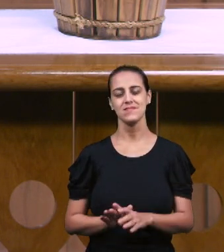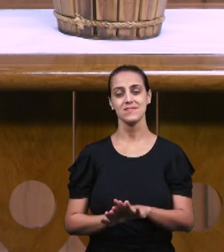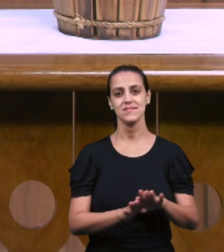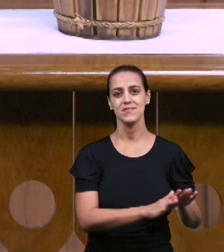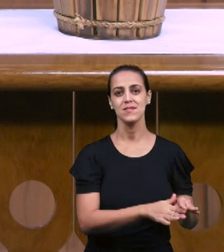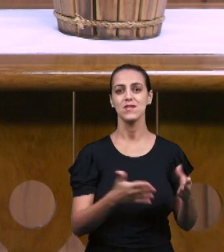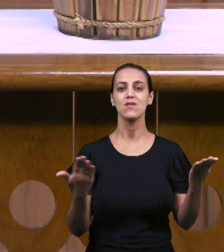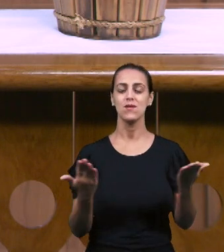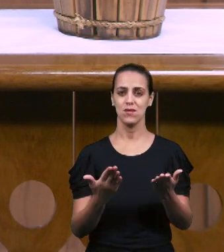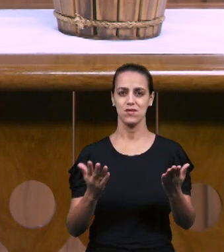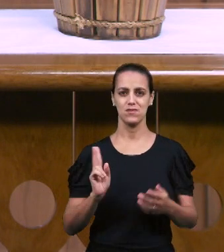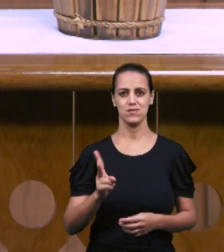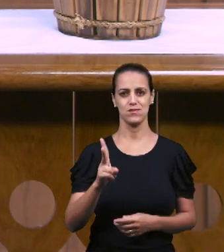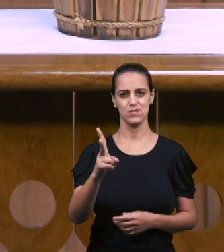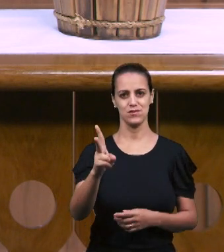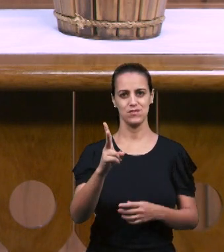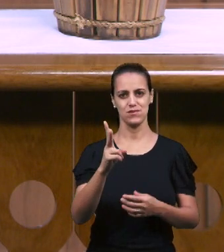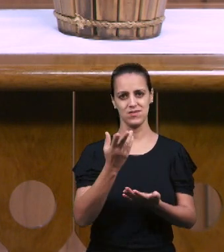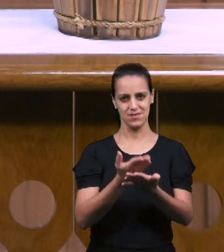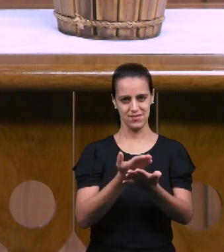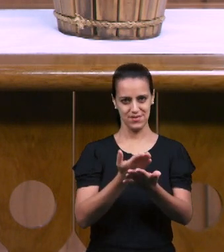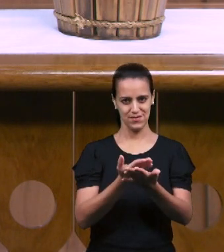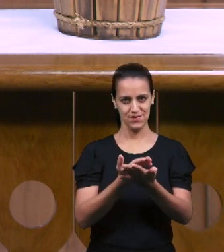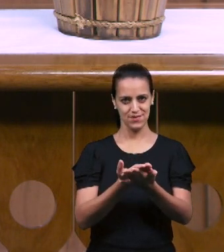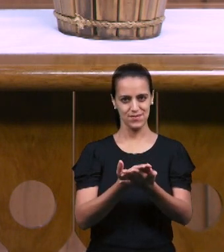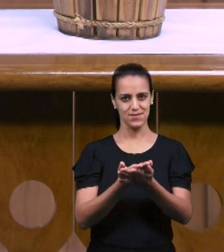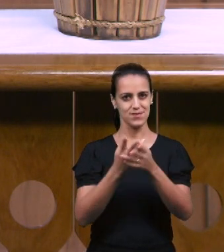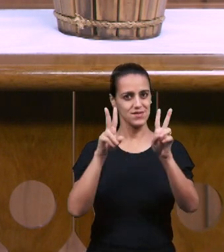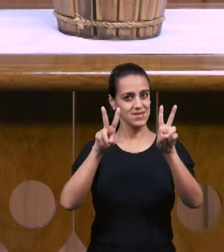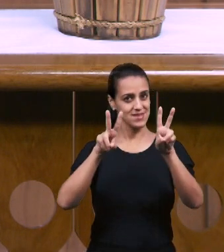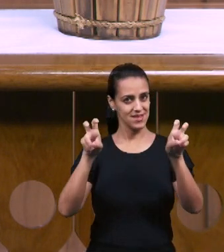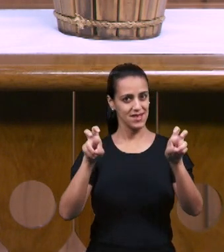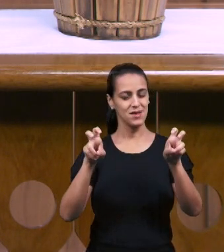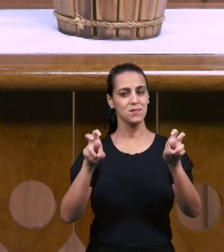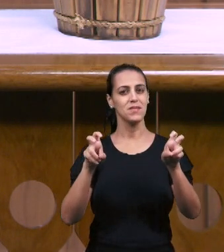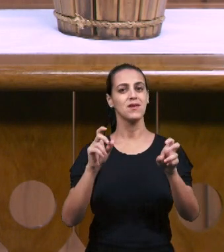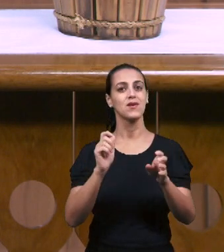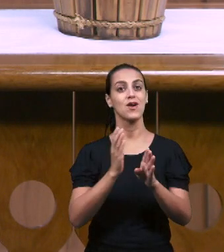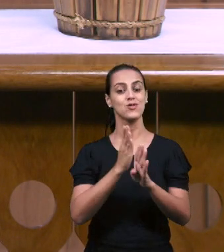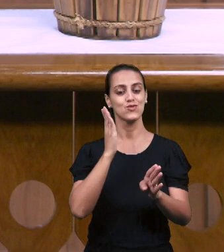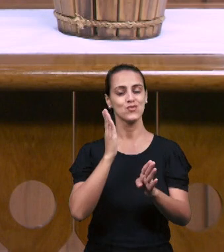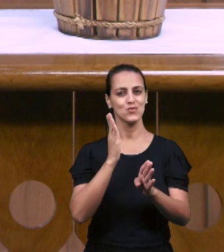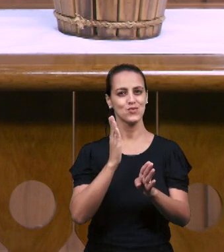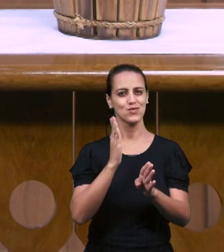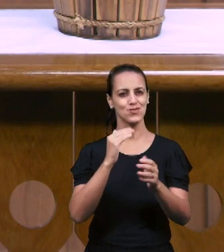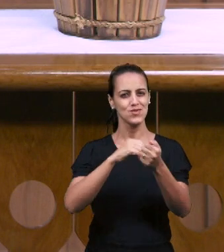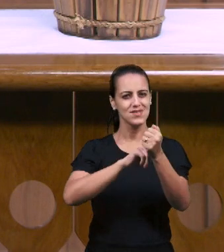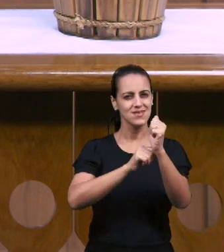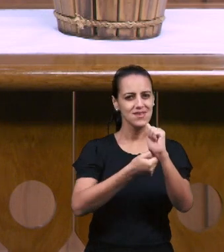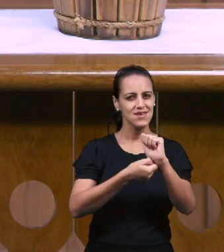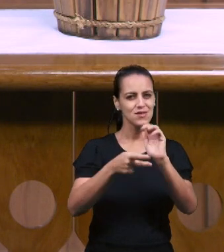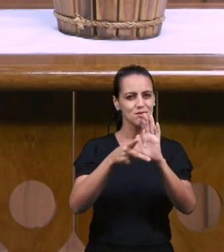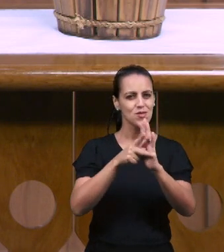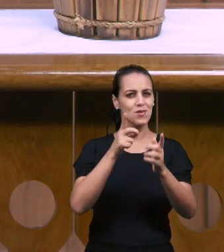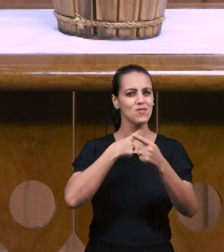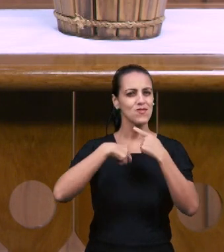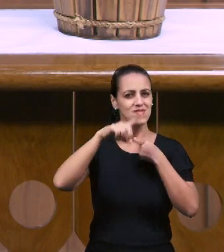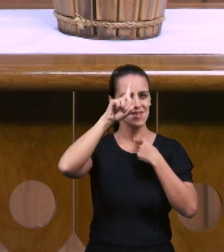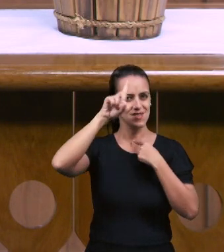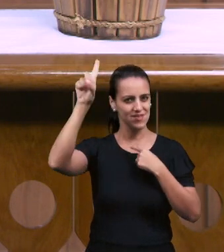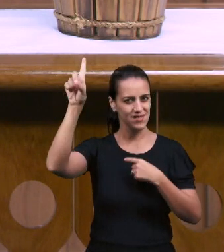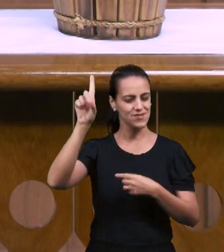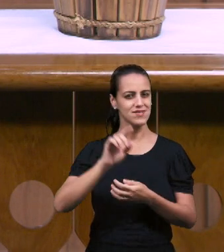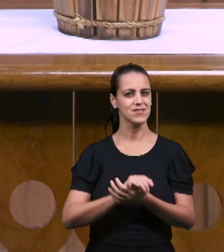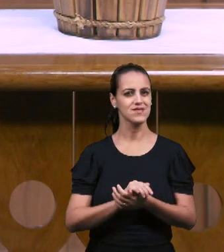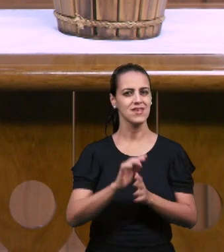à notre étude à propos de la thématique, en découvrant les mystères de la volonté de Dieu, dont le